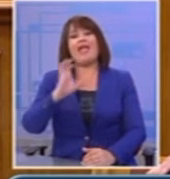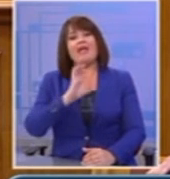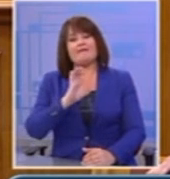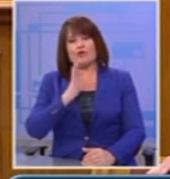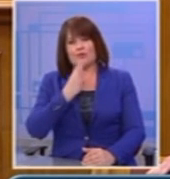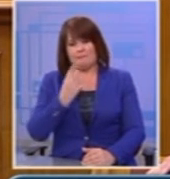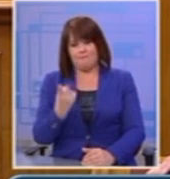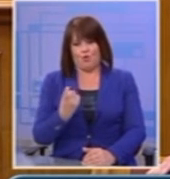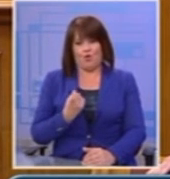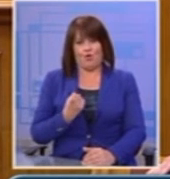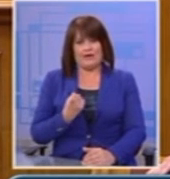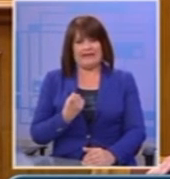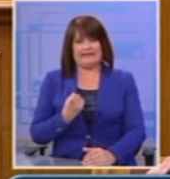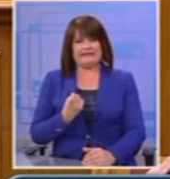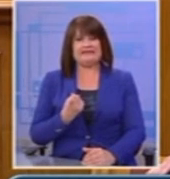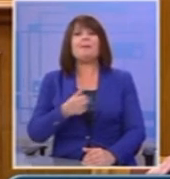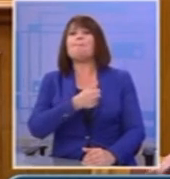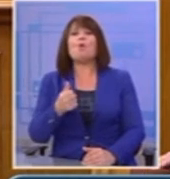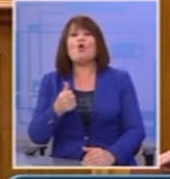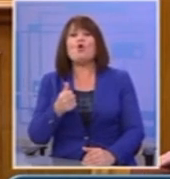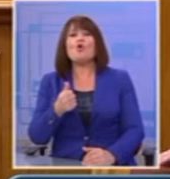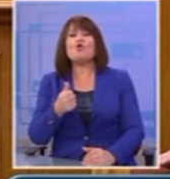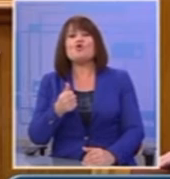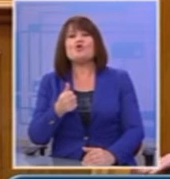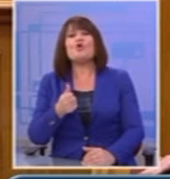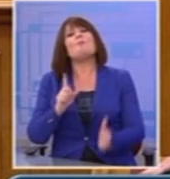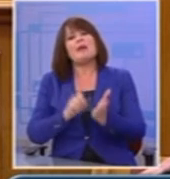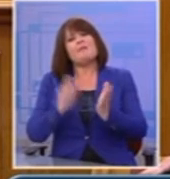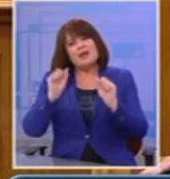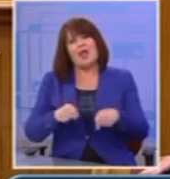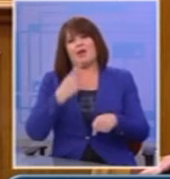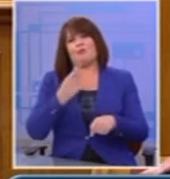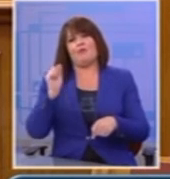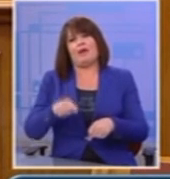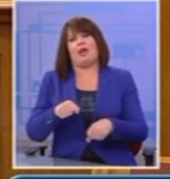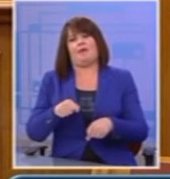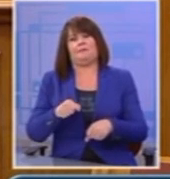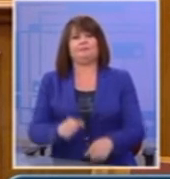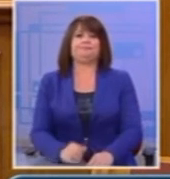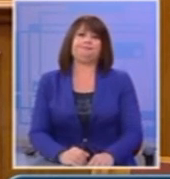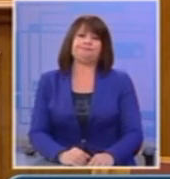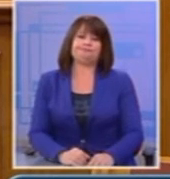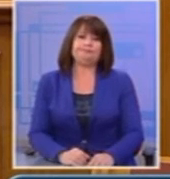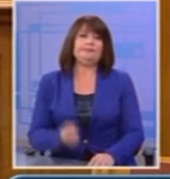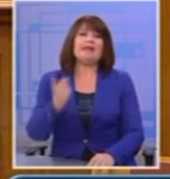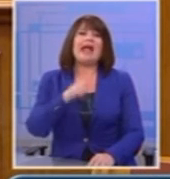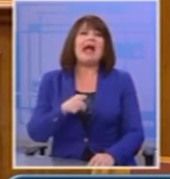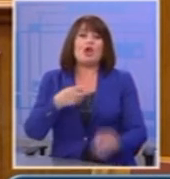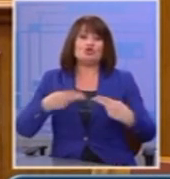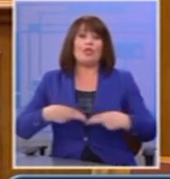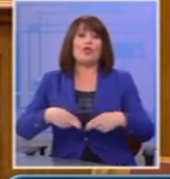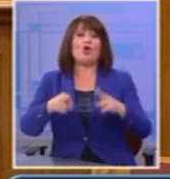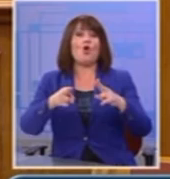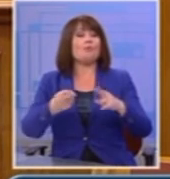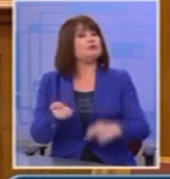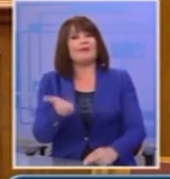πρόκληση δεν χωράει παρά μόνο θετική απάντηση. Δεν υπάρχει εναλλακτική πορεία